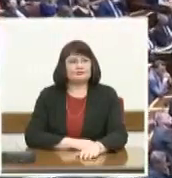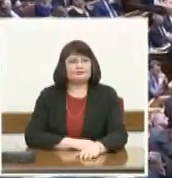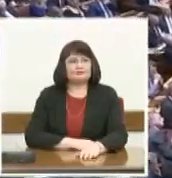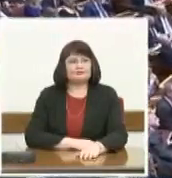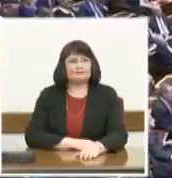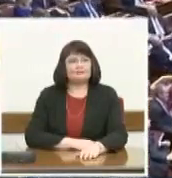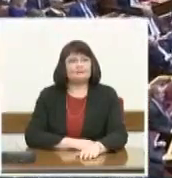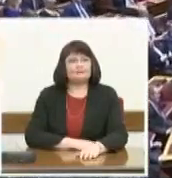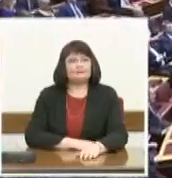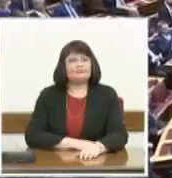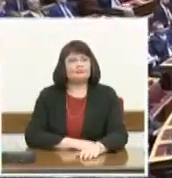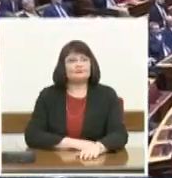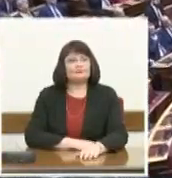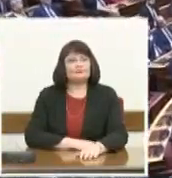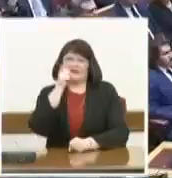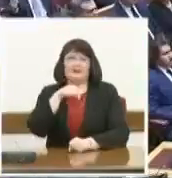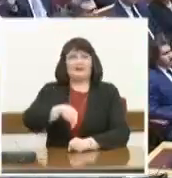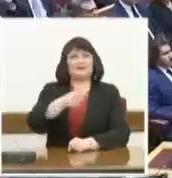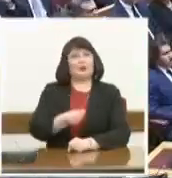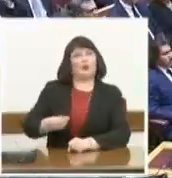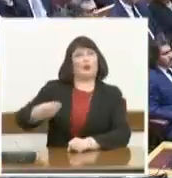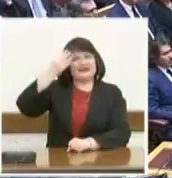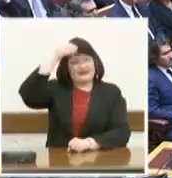τις εκλογές. Δεν αναφέρθηκε